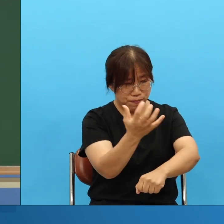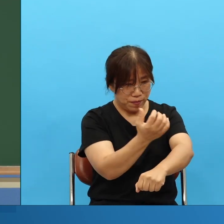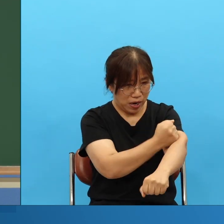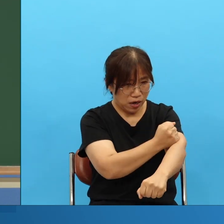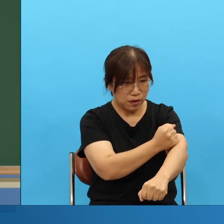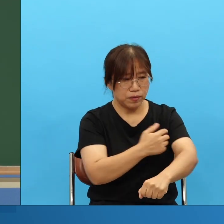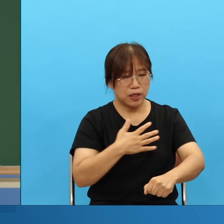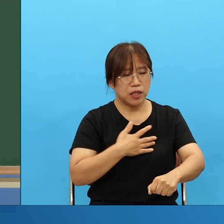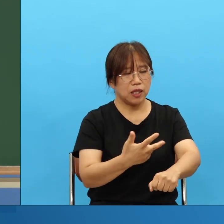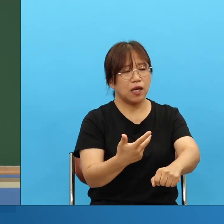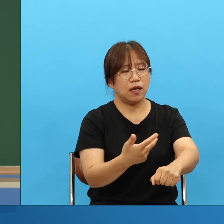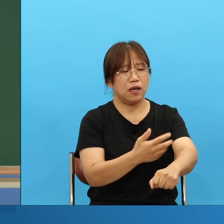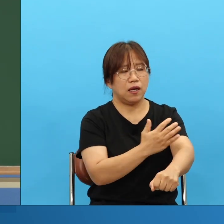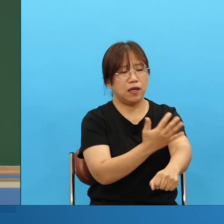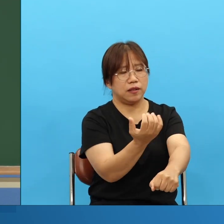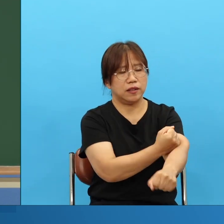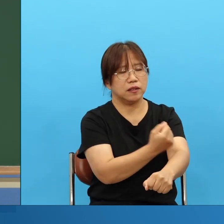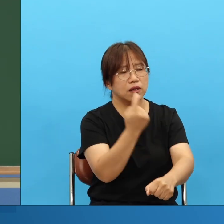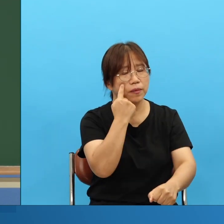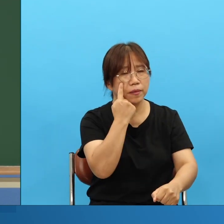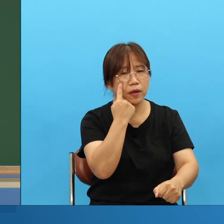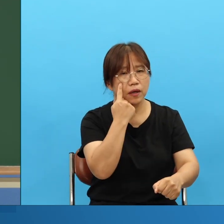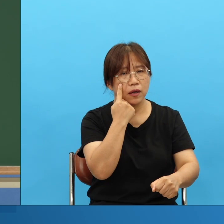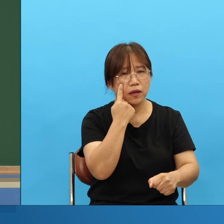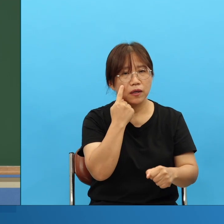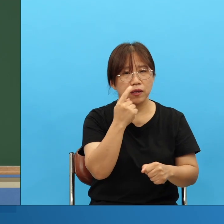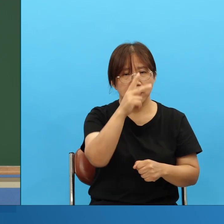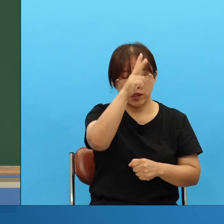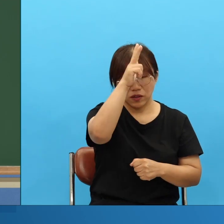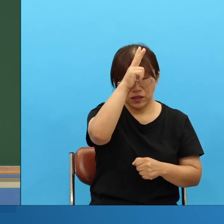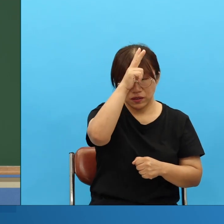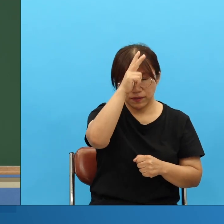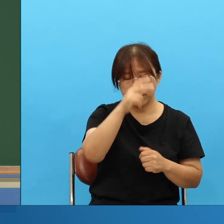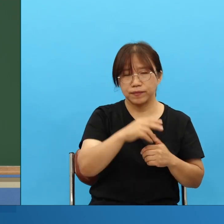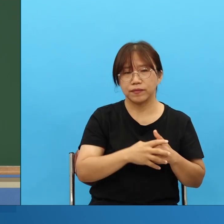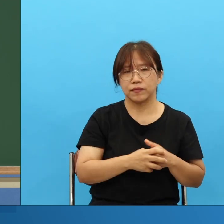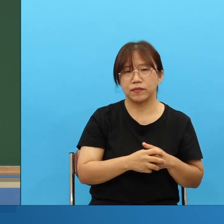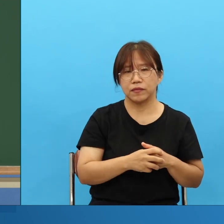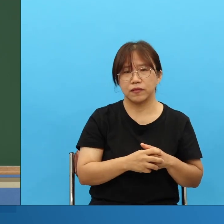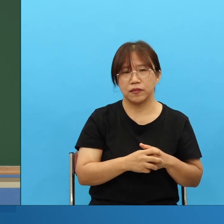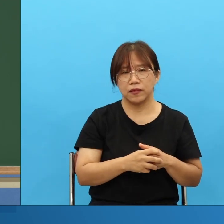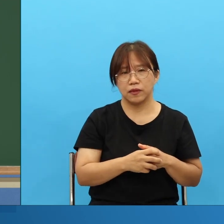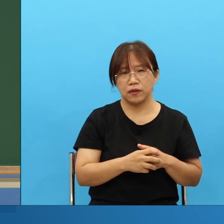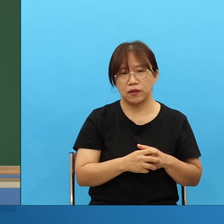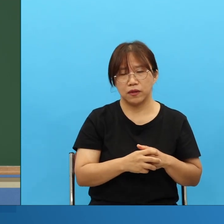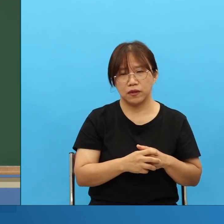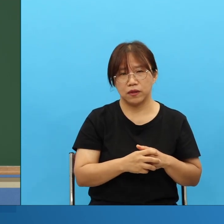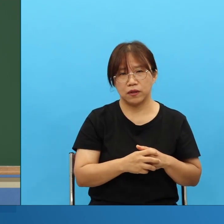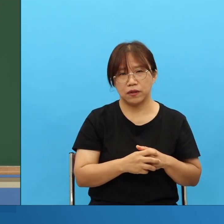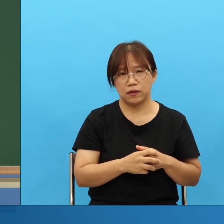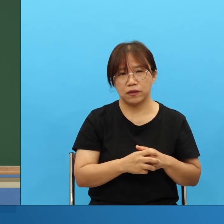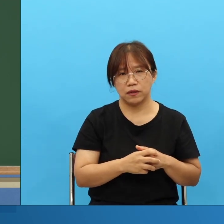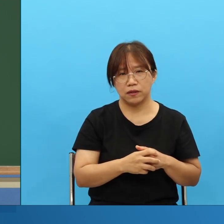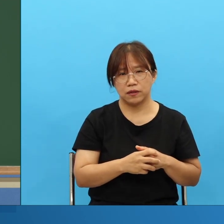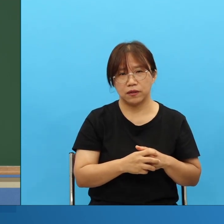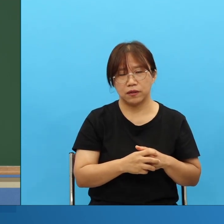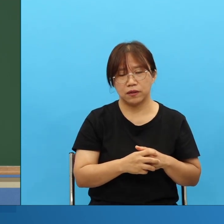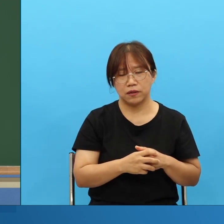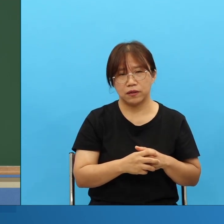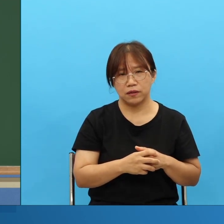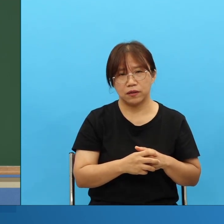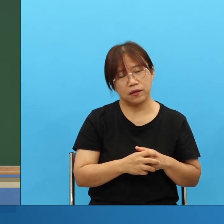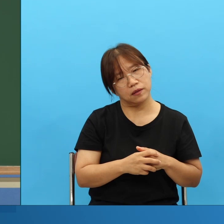찔러라. 찌르면 당신한테 마약 줄게. 근데 이 경찰이 고민이 된 거죠. 야, 이게 과연 내가